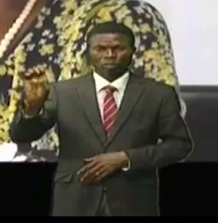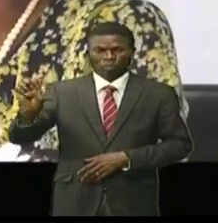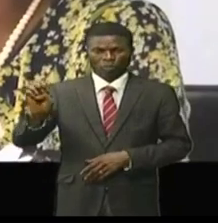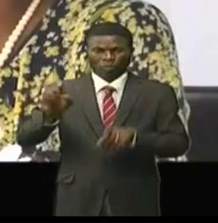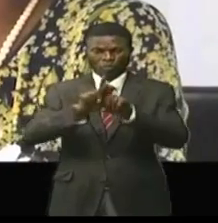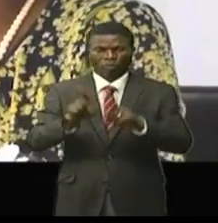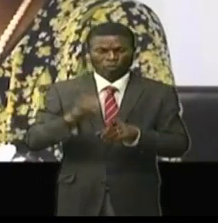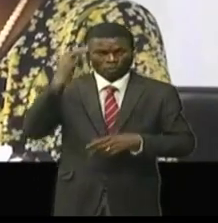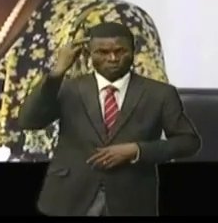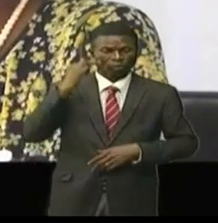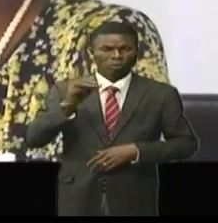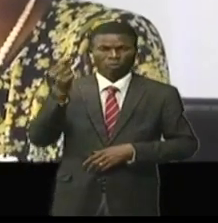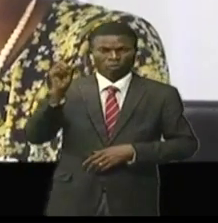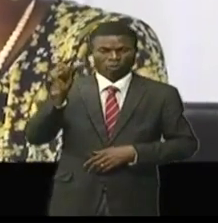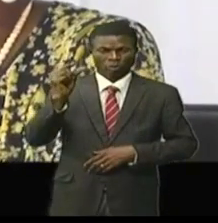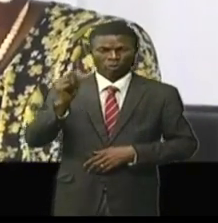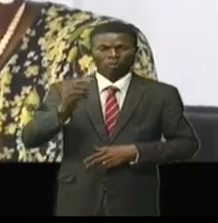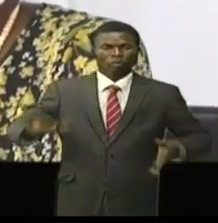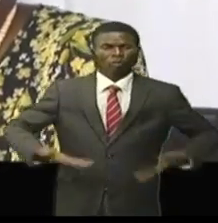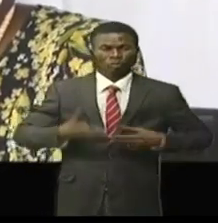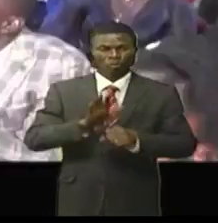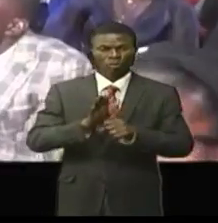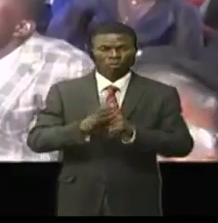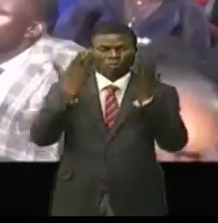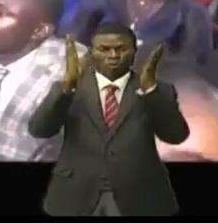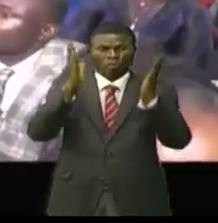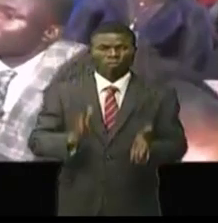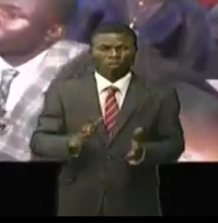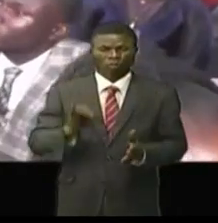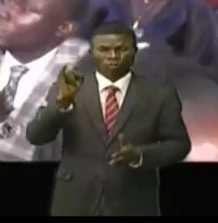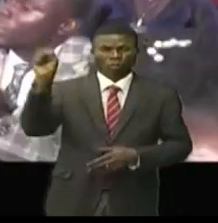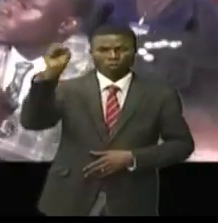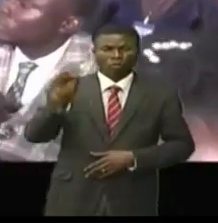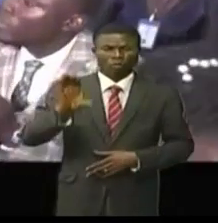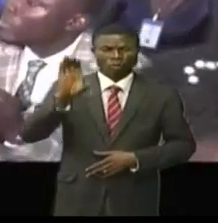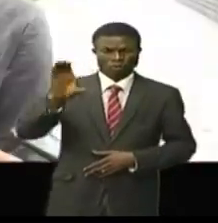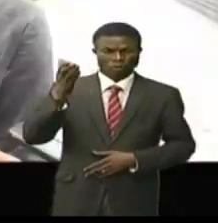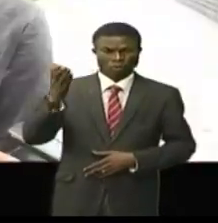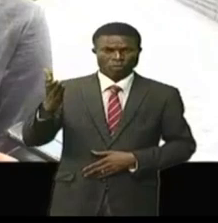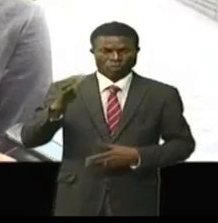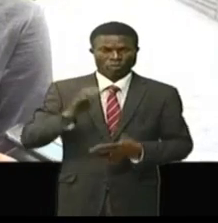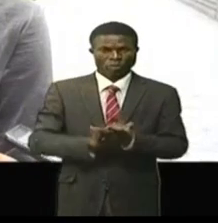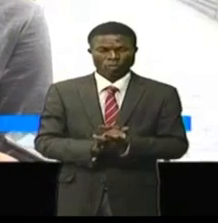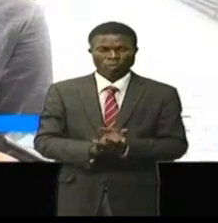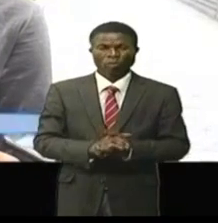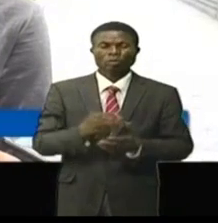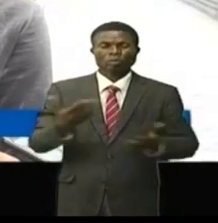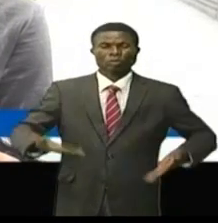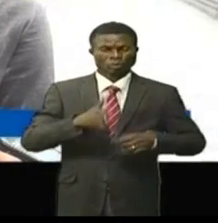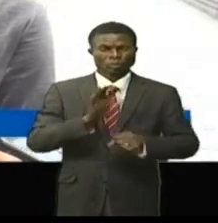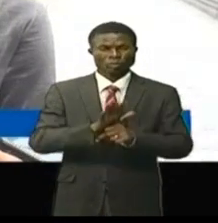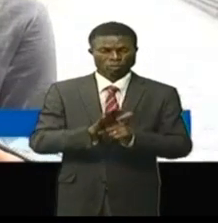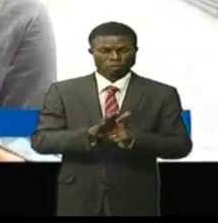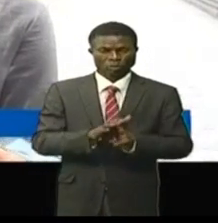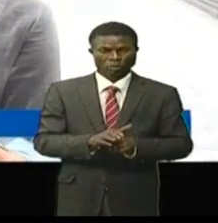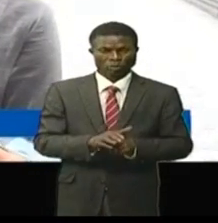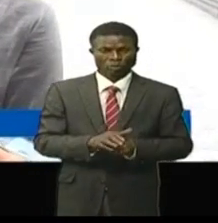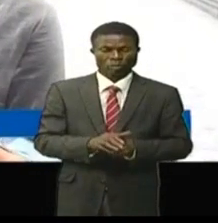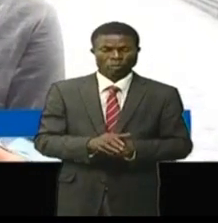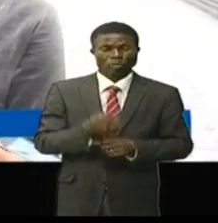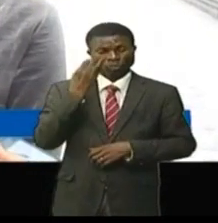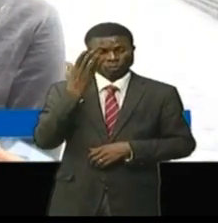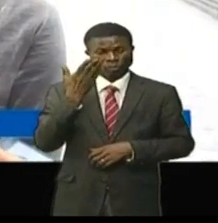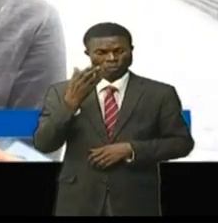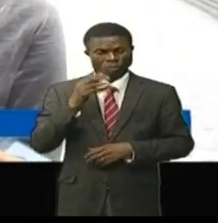la ministre des Mines, au grand bonheur des étudiants de cet institut supérieur. Et j'ai vraiment aimé parce que si je fais un petit